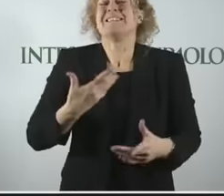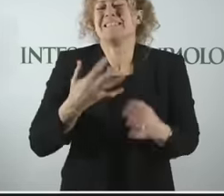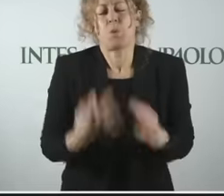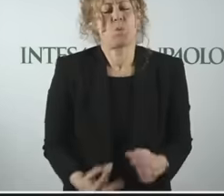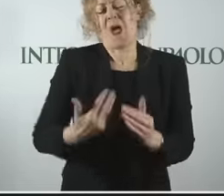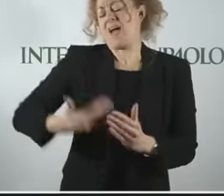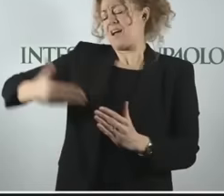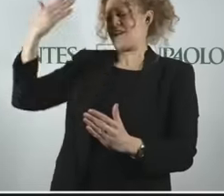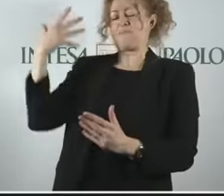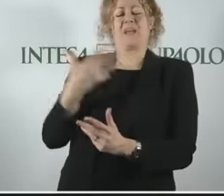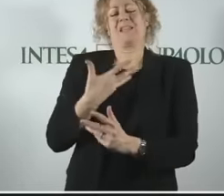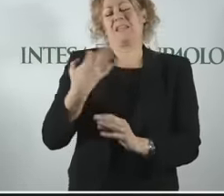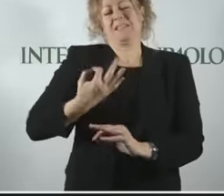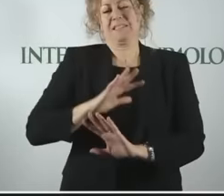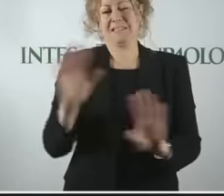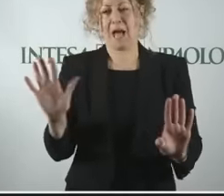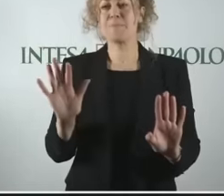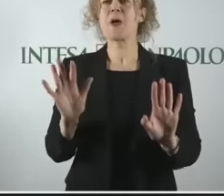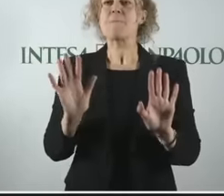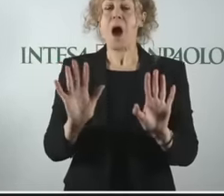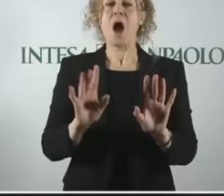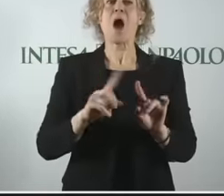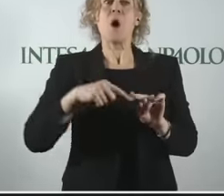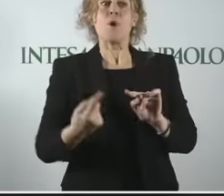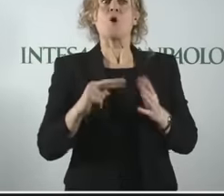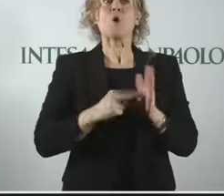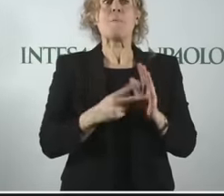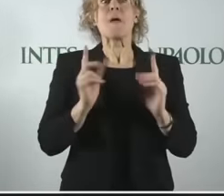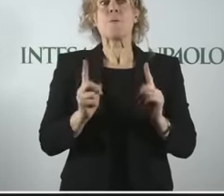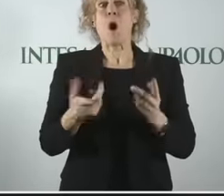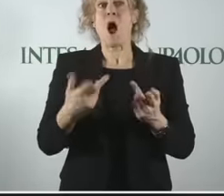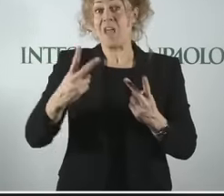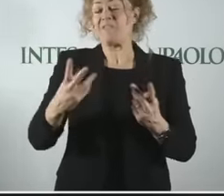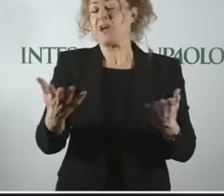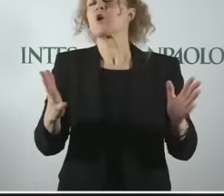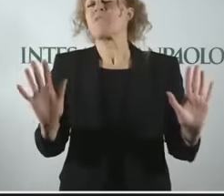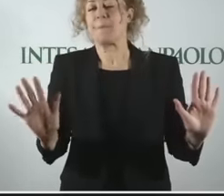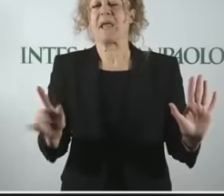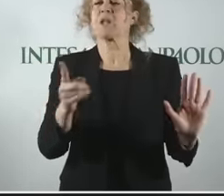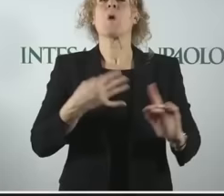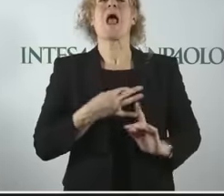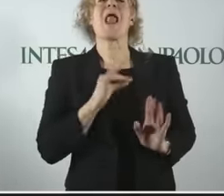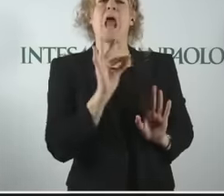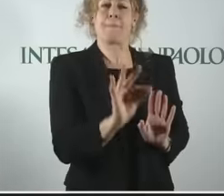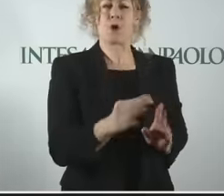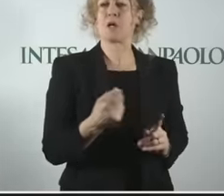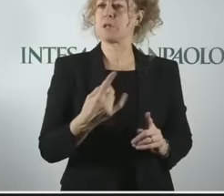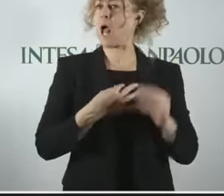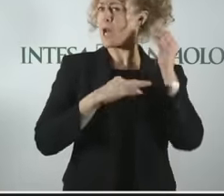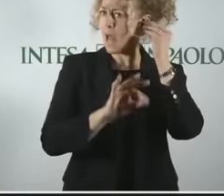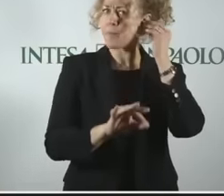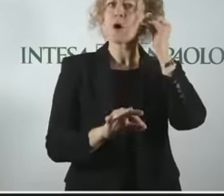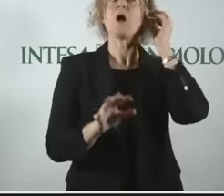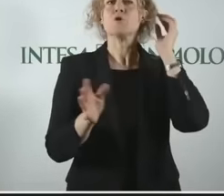stato però però poi il problema è Va bene ti sei innamorato va bene Sei un